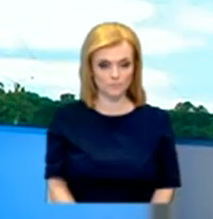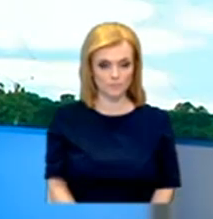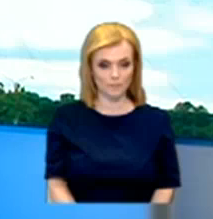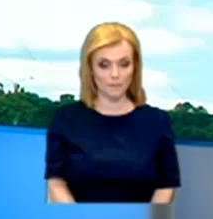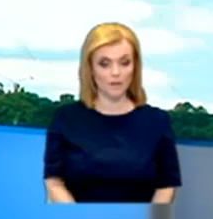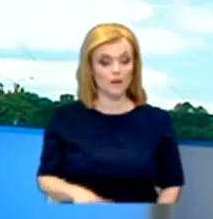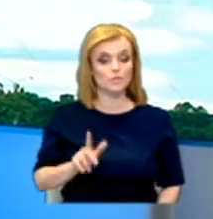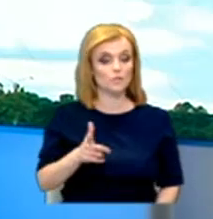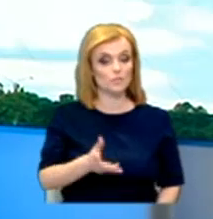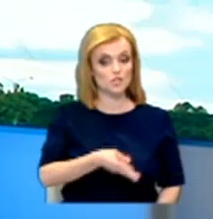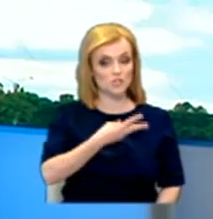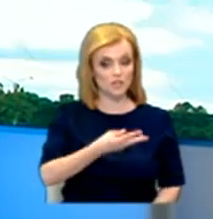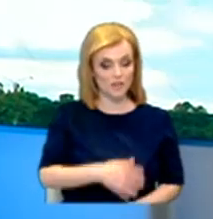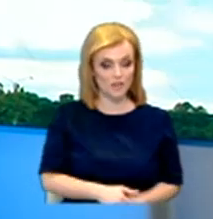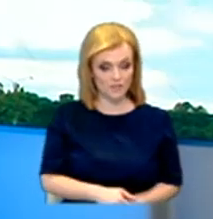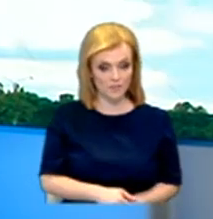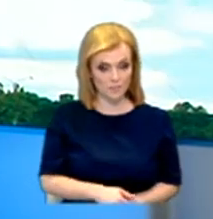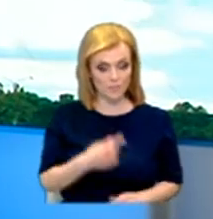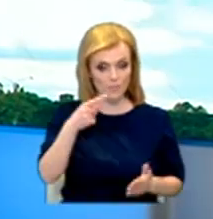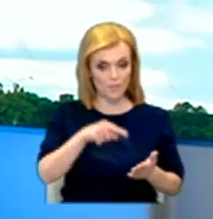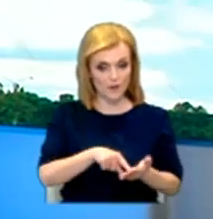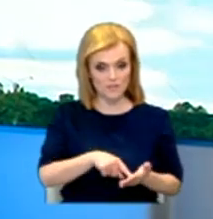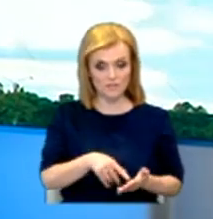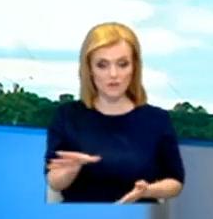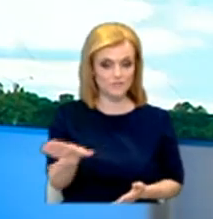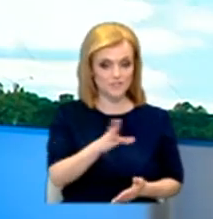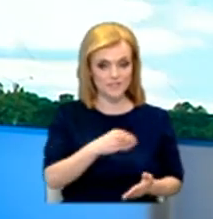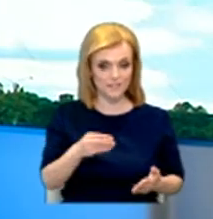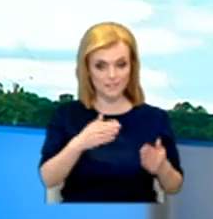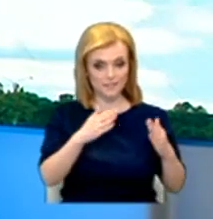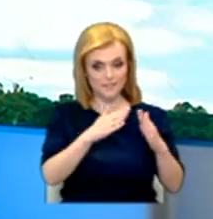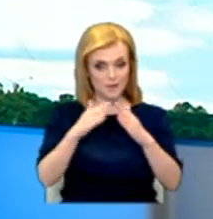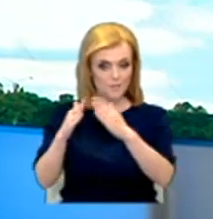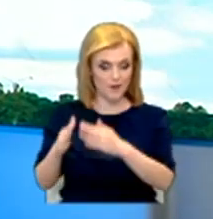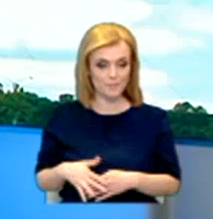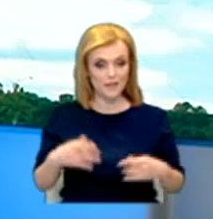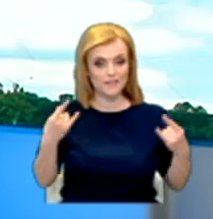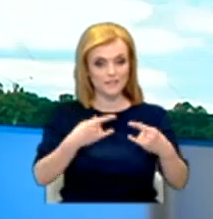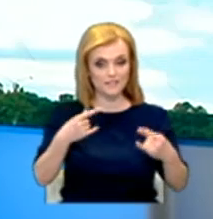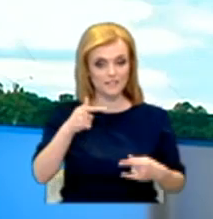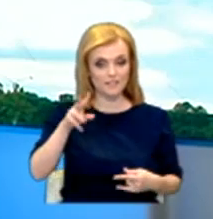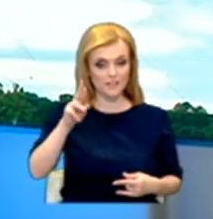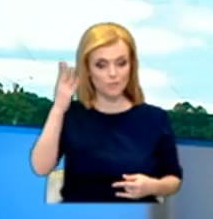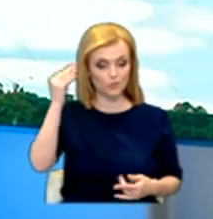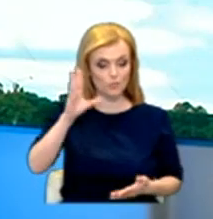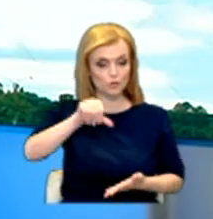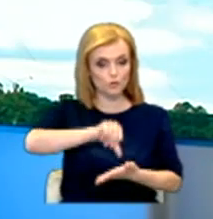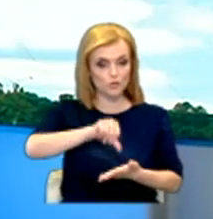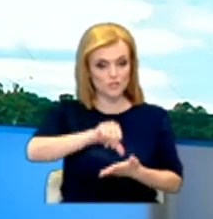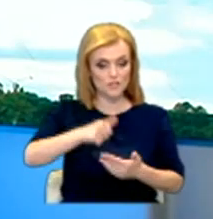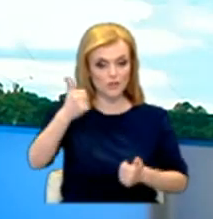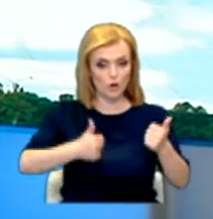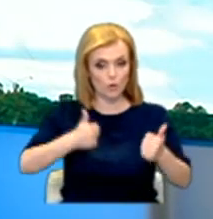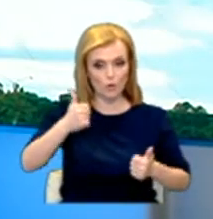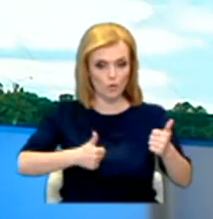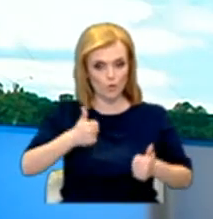Pentru că dorim să ajungem în casele tuturor basarabenilor, televiziunea română va participa la concursul privind obținerea unei frecvențe naționale